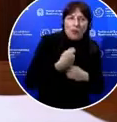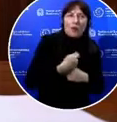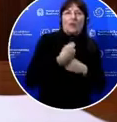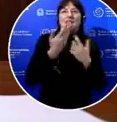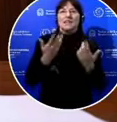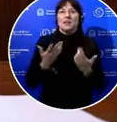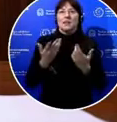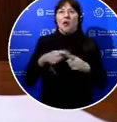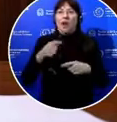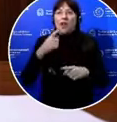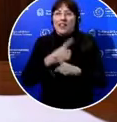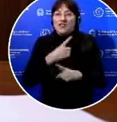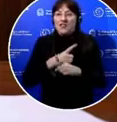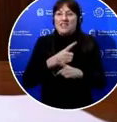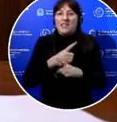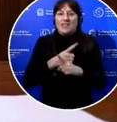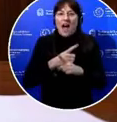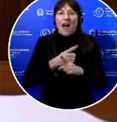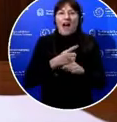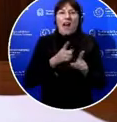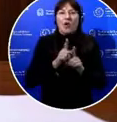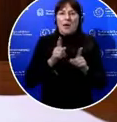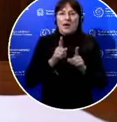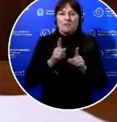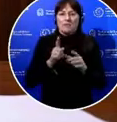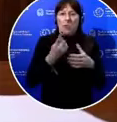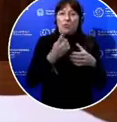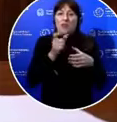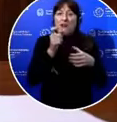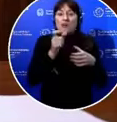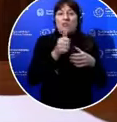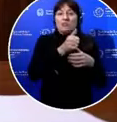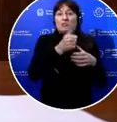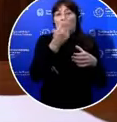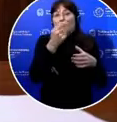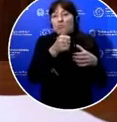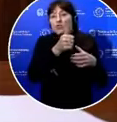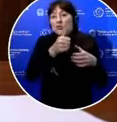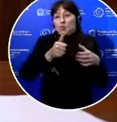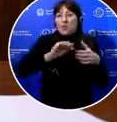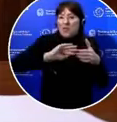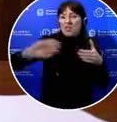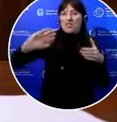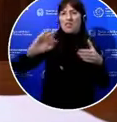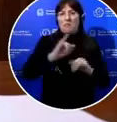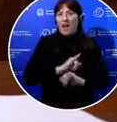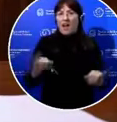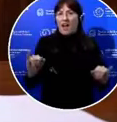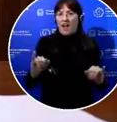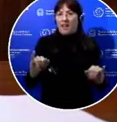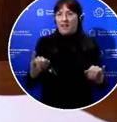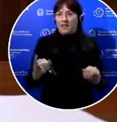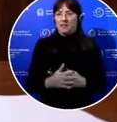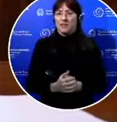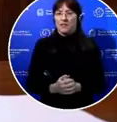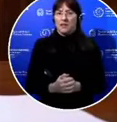assoluta necessità di non lasciare nessuno su un percorso che possa essere di